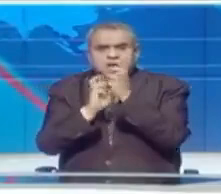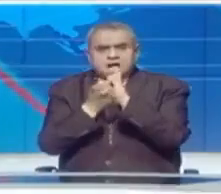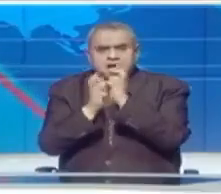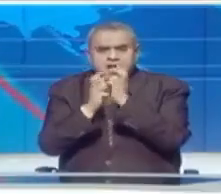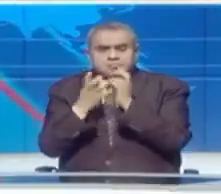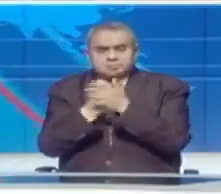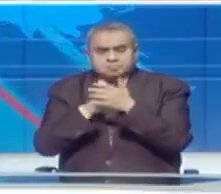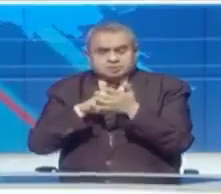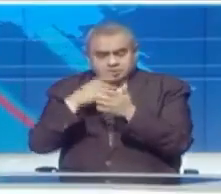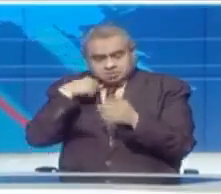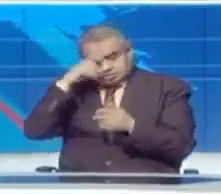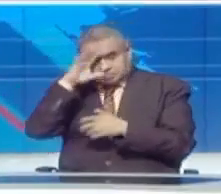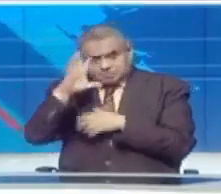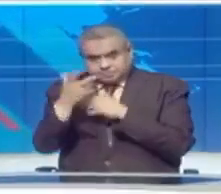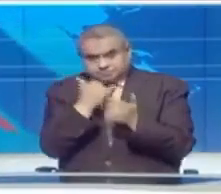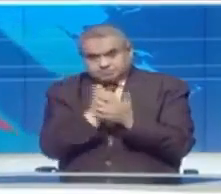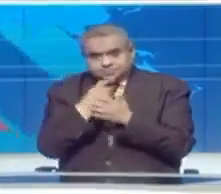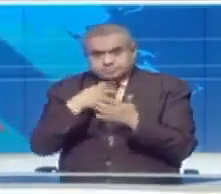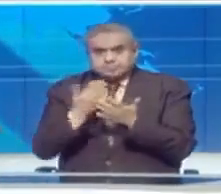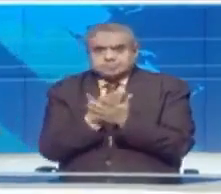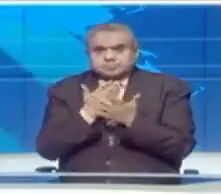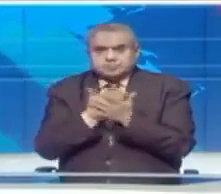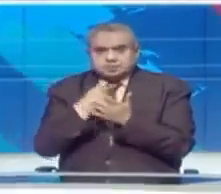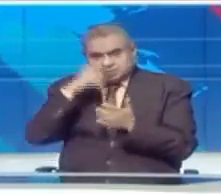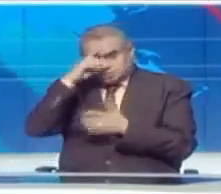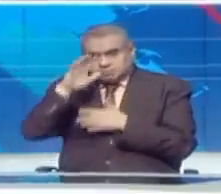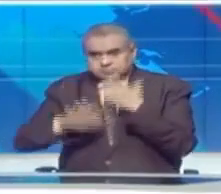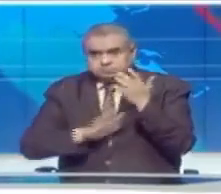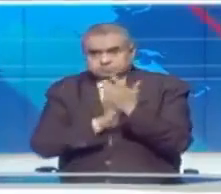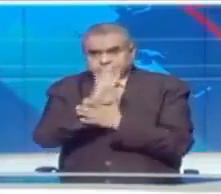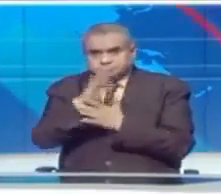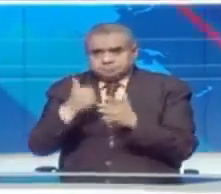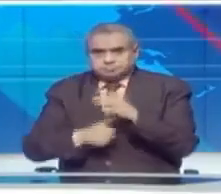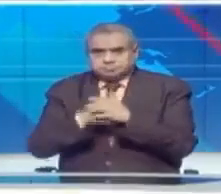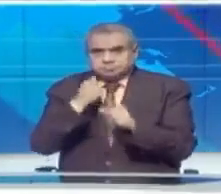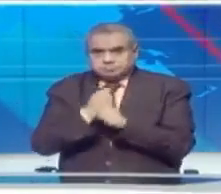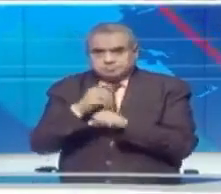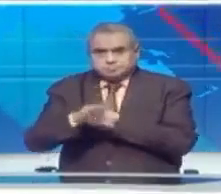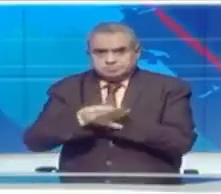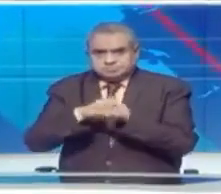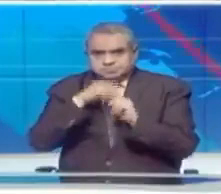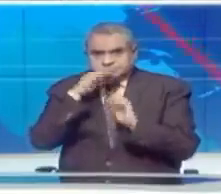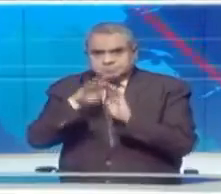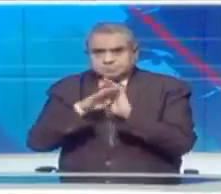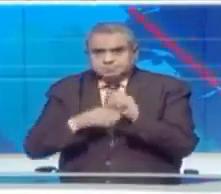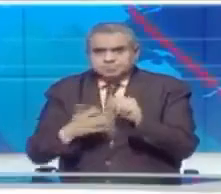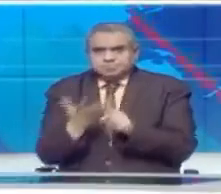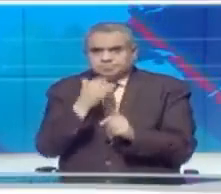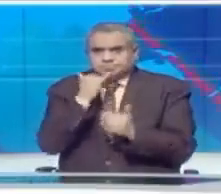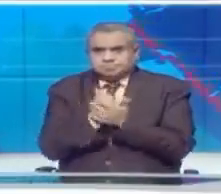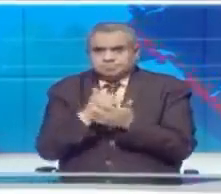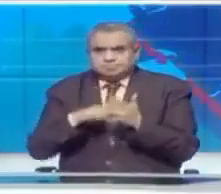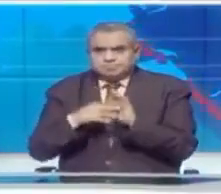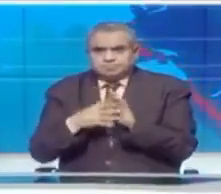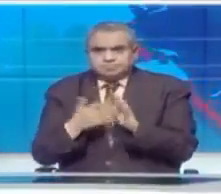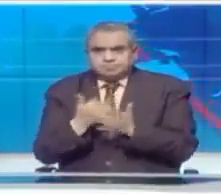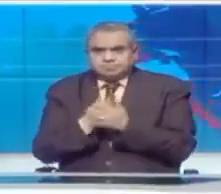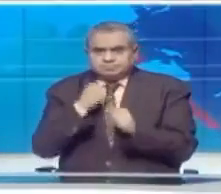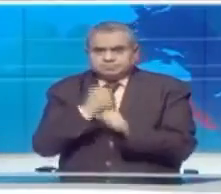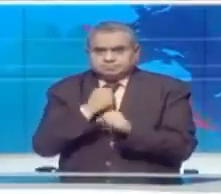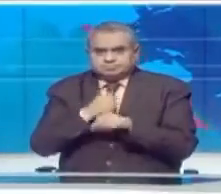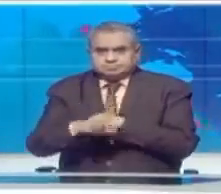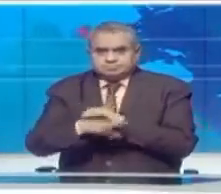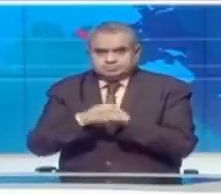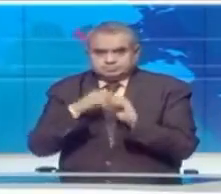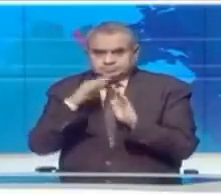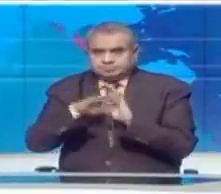الكسور المتفتتة، مضاعفات الحوادث، العمود الفقري. كان زمان الإصابات الشديدة والكسور غير الملتحم حمل